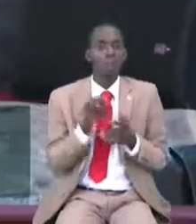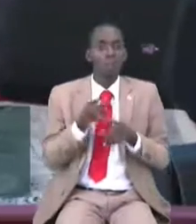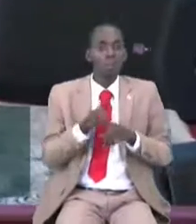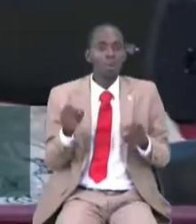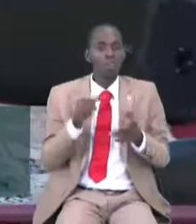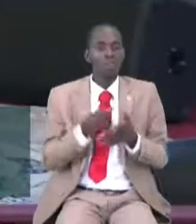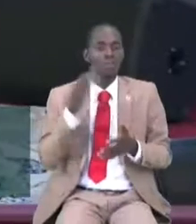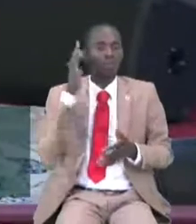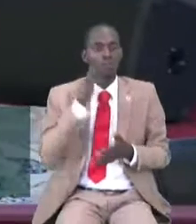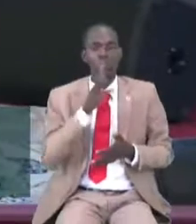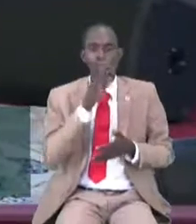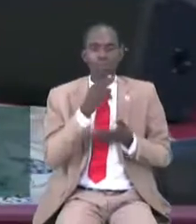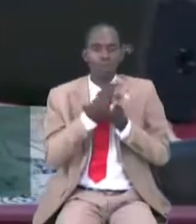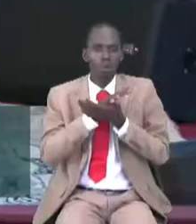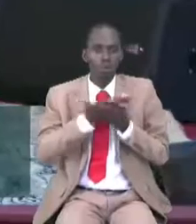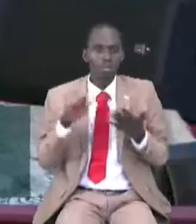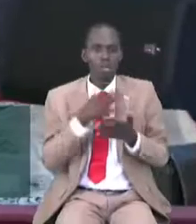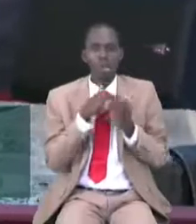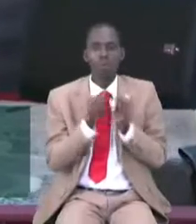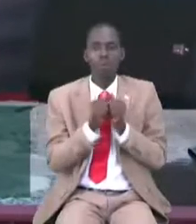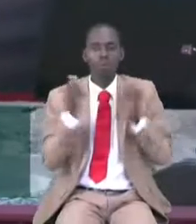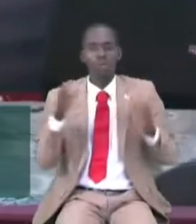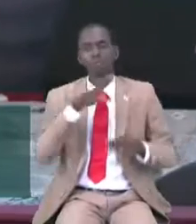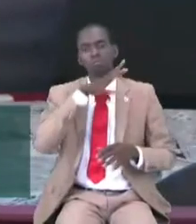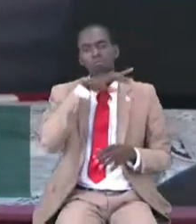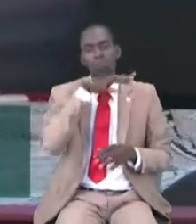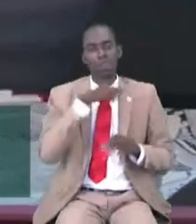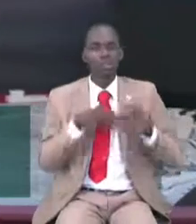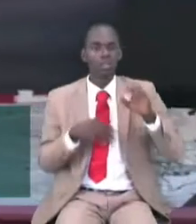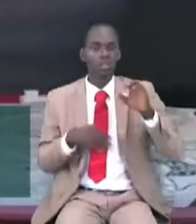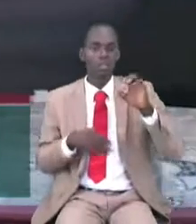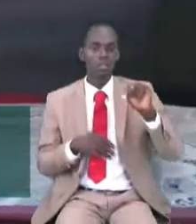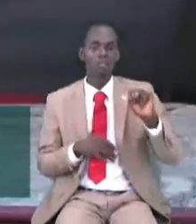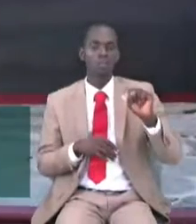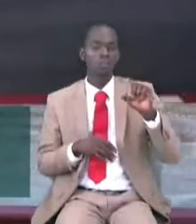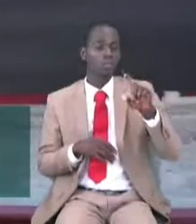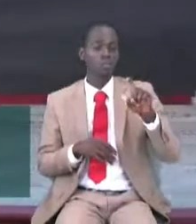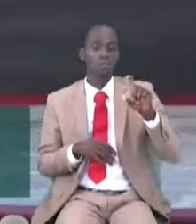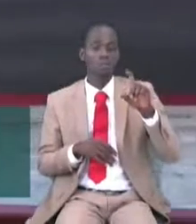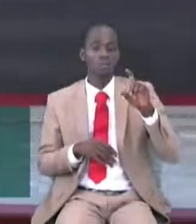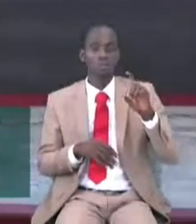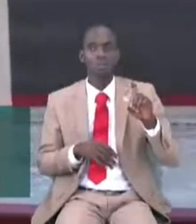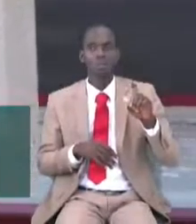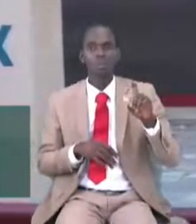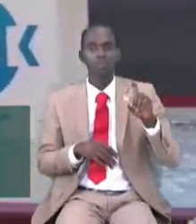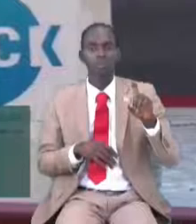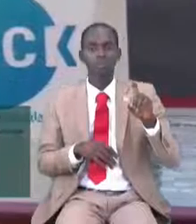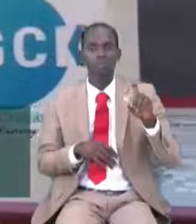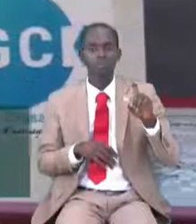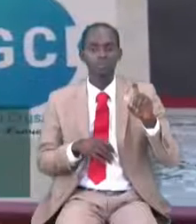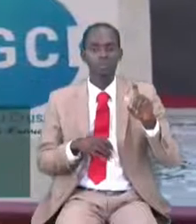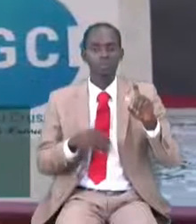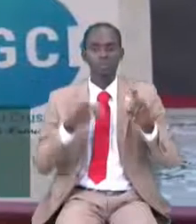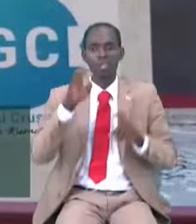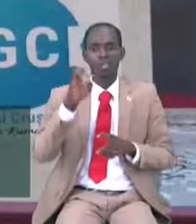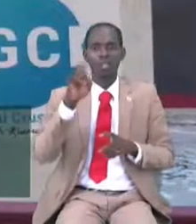Et puis, examinée par l'examen de Christ. Examinée par